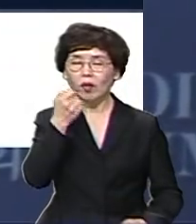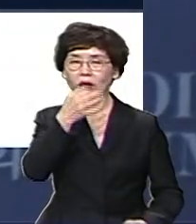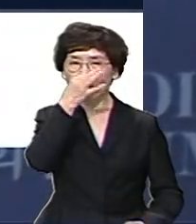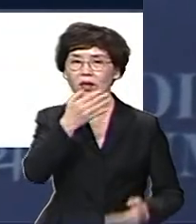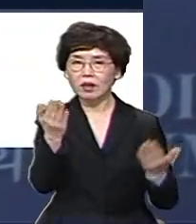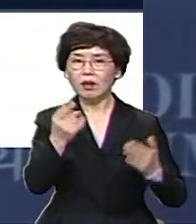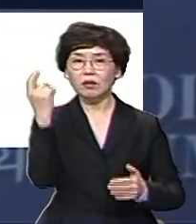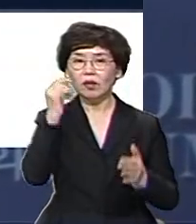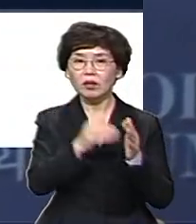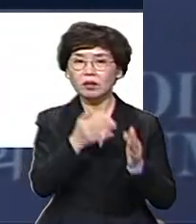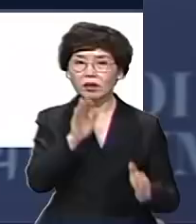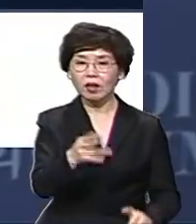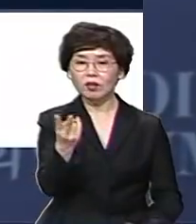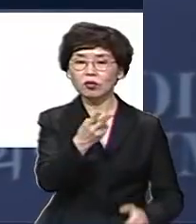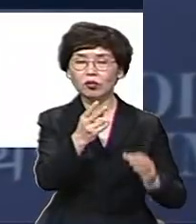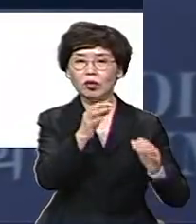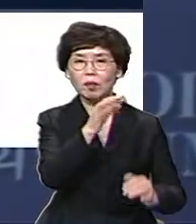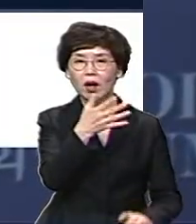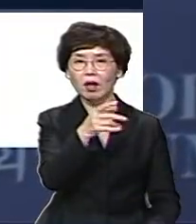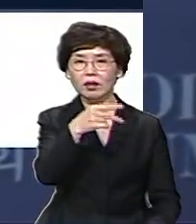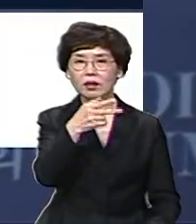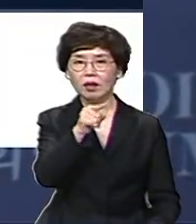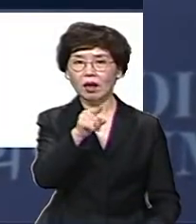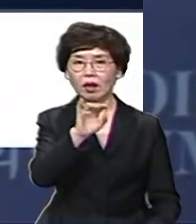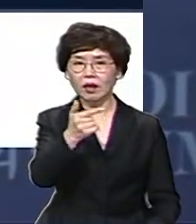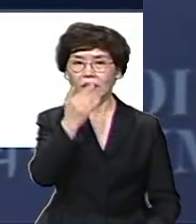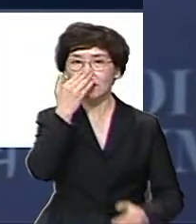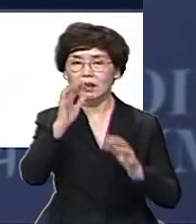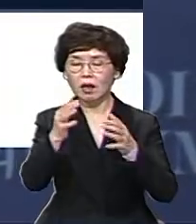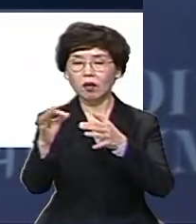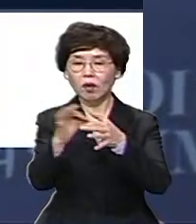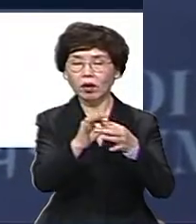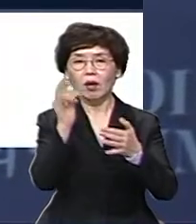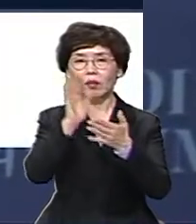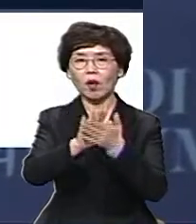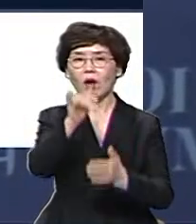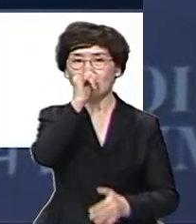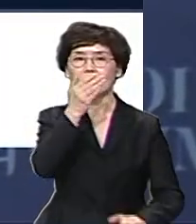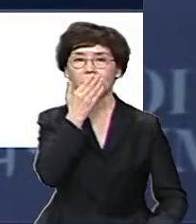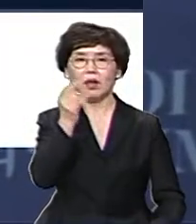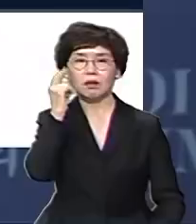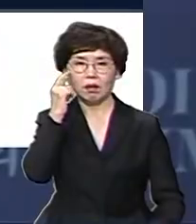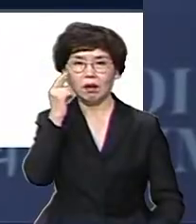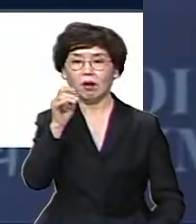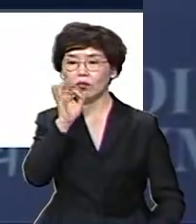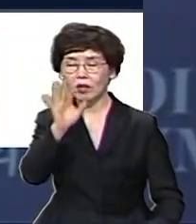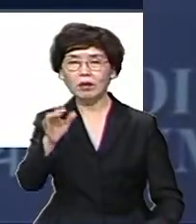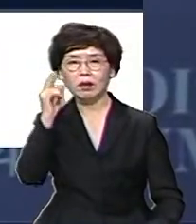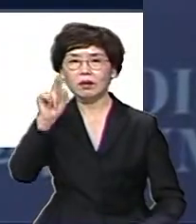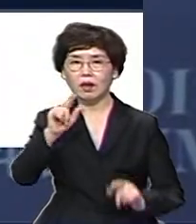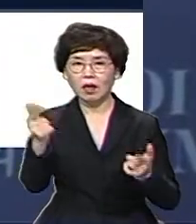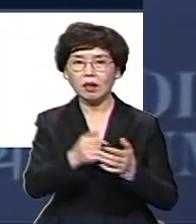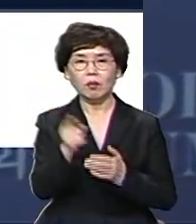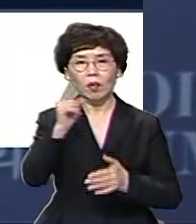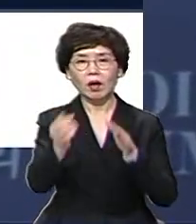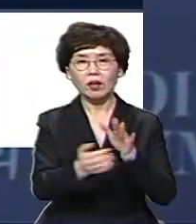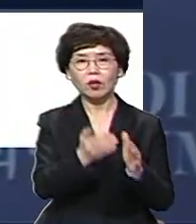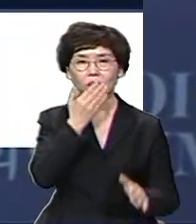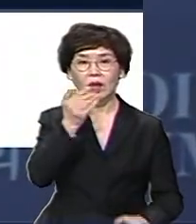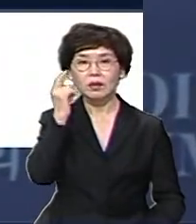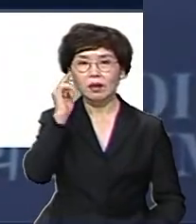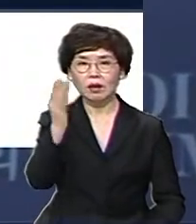또 이스라엘과 팔레스타인 사이에는 평화가 있을 수 있는 기회가 있습니다. 제가 일생 동안 들은 이야기가 있는데 이런 모든